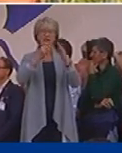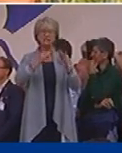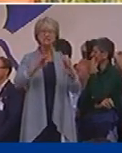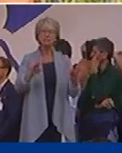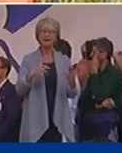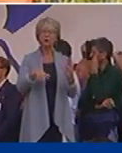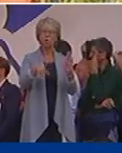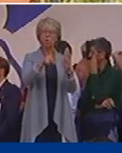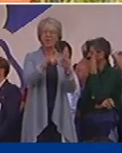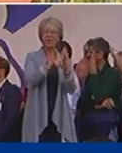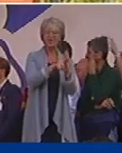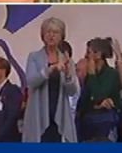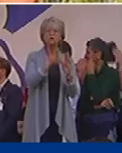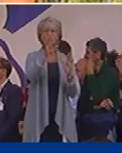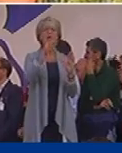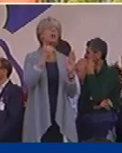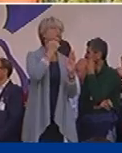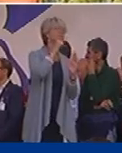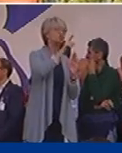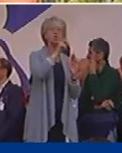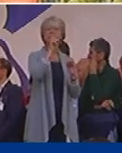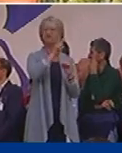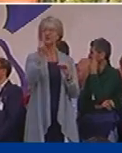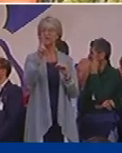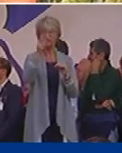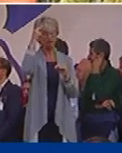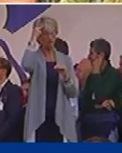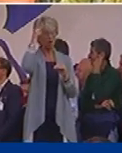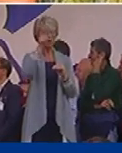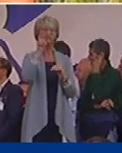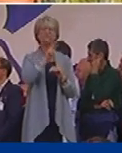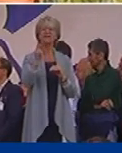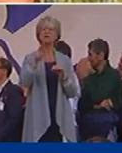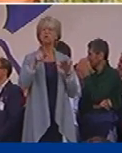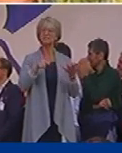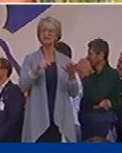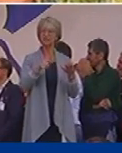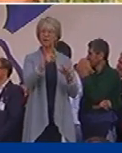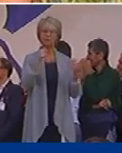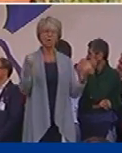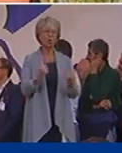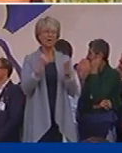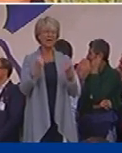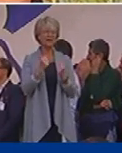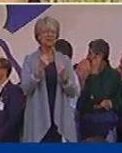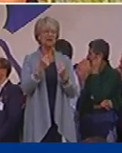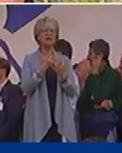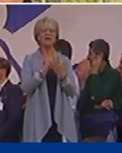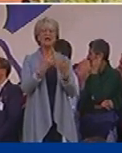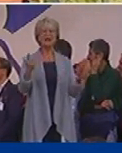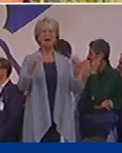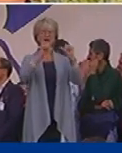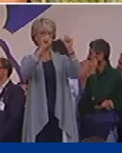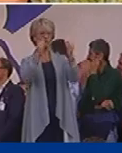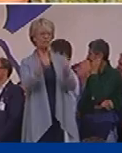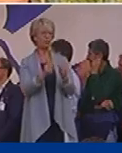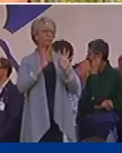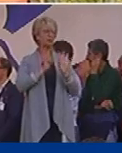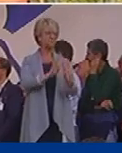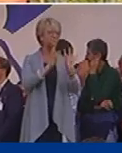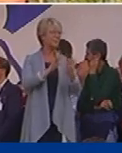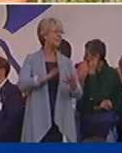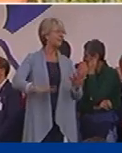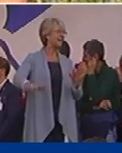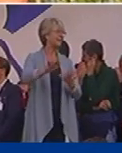governo, quindi non prendetevi impegni il 22 settembre i nostri sindaci organizzeranno delle grandi performance collettive nelle piazze